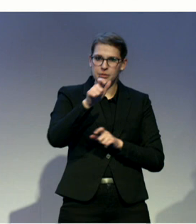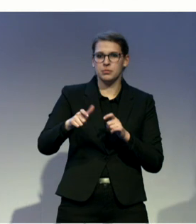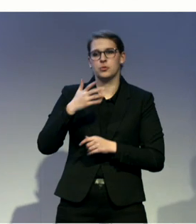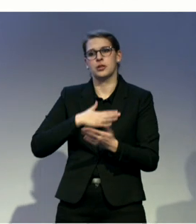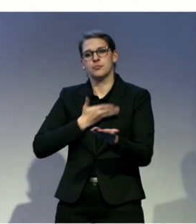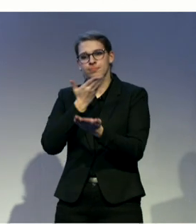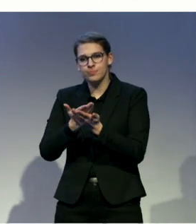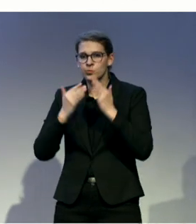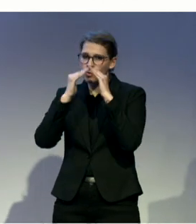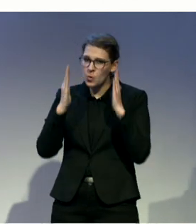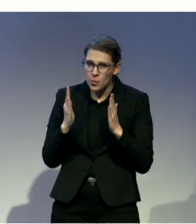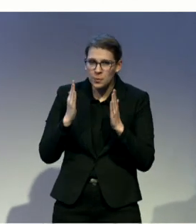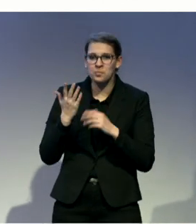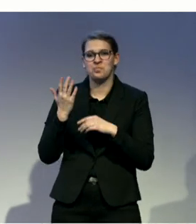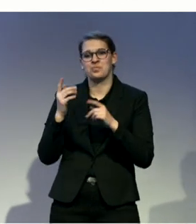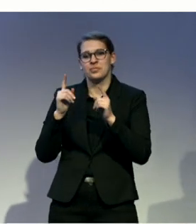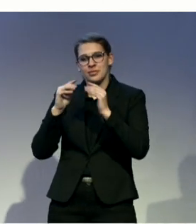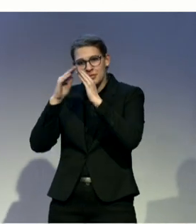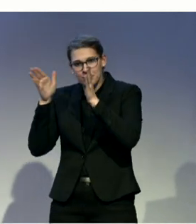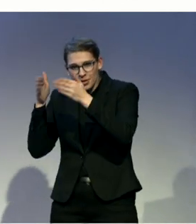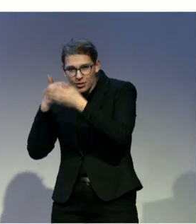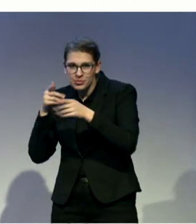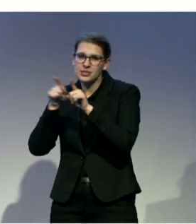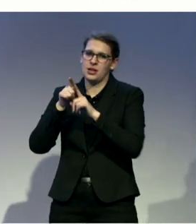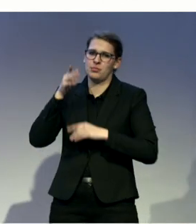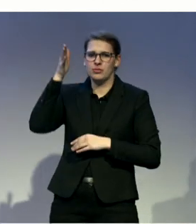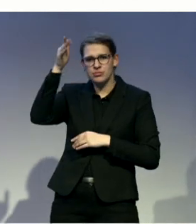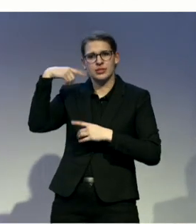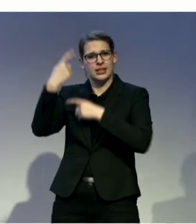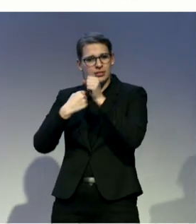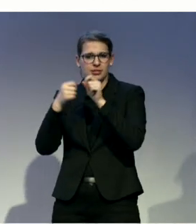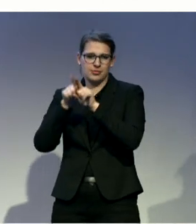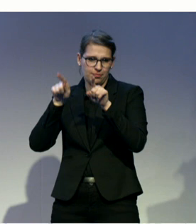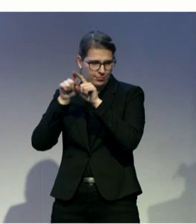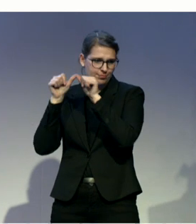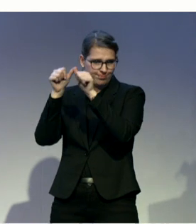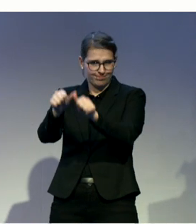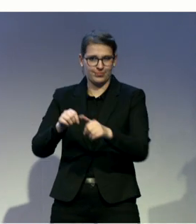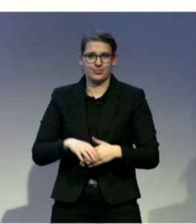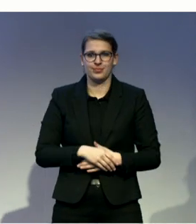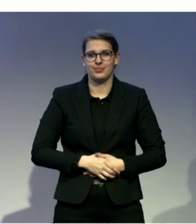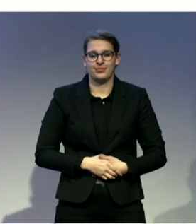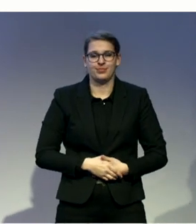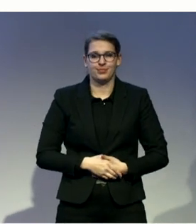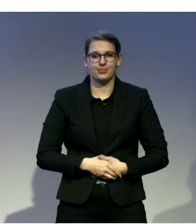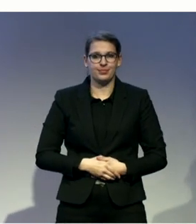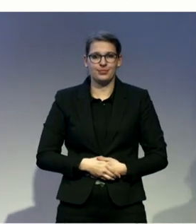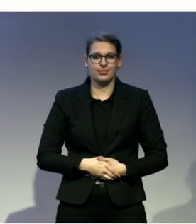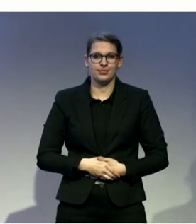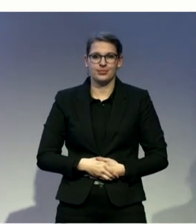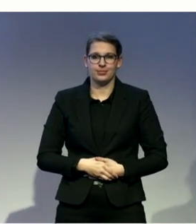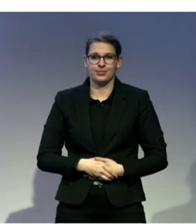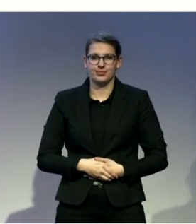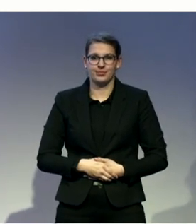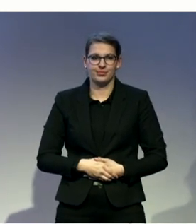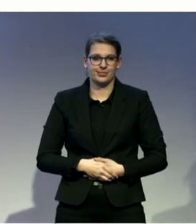subsequent years. Buna görə də qeyd olunan tenderlərdə iştirak edən bütün